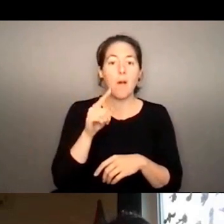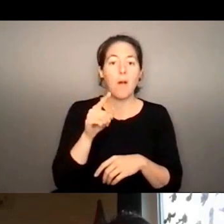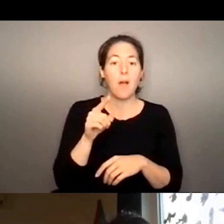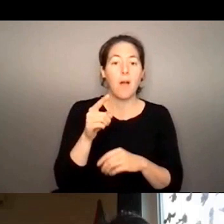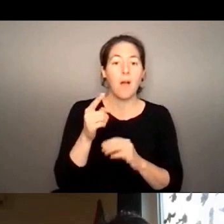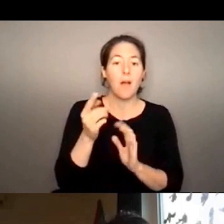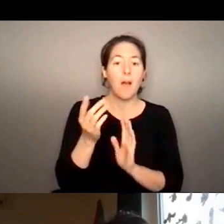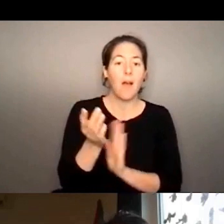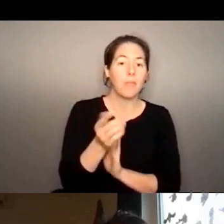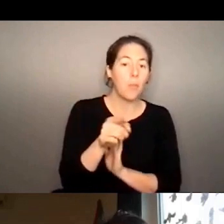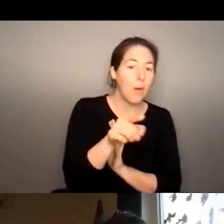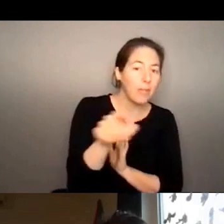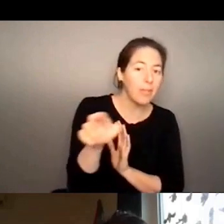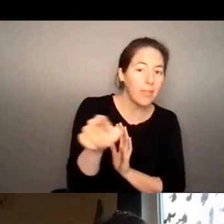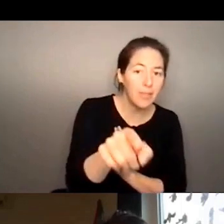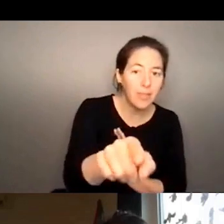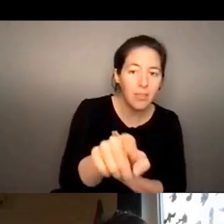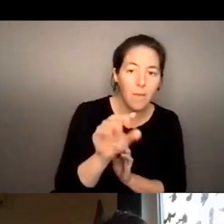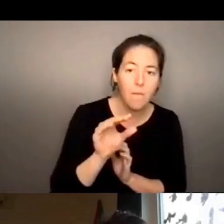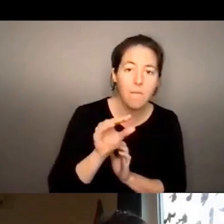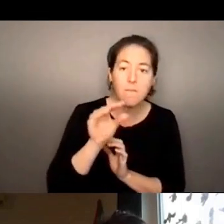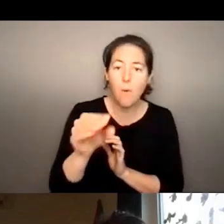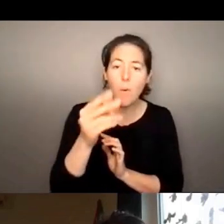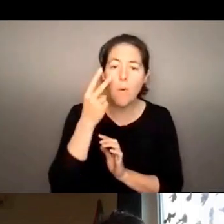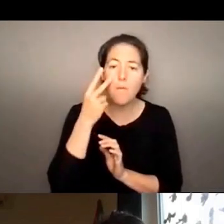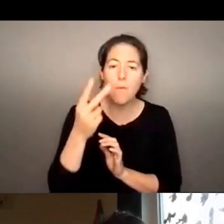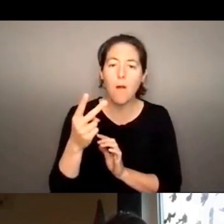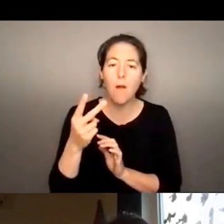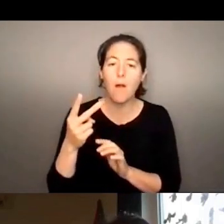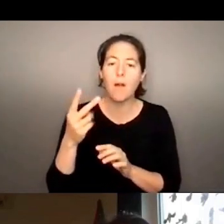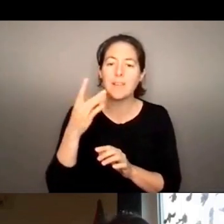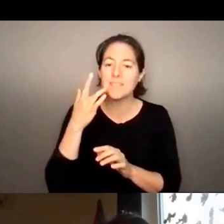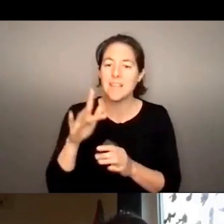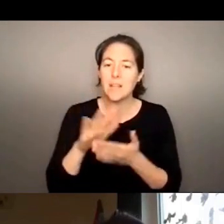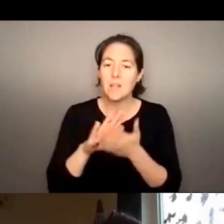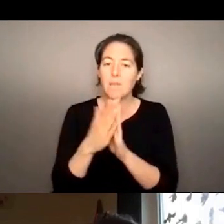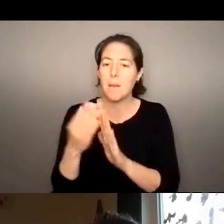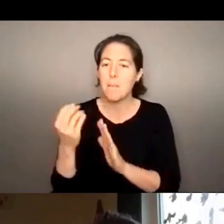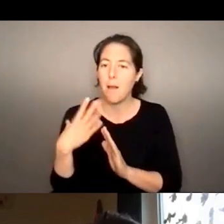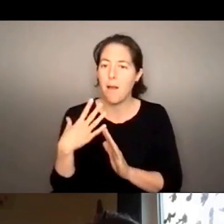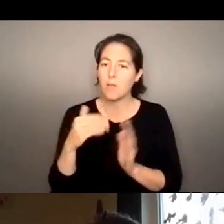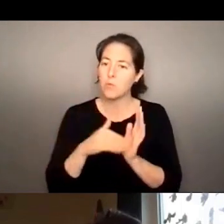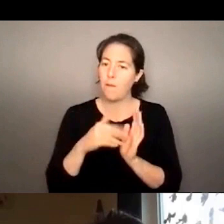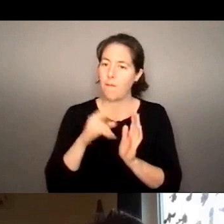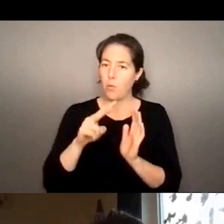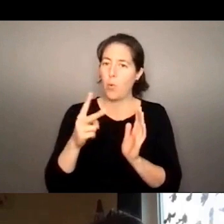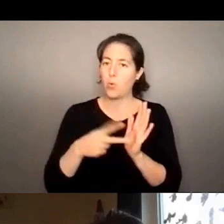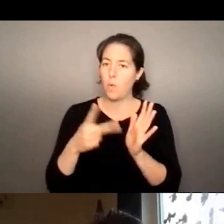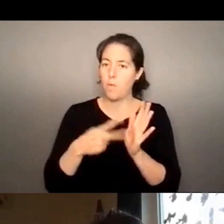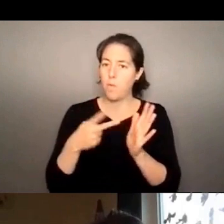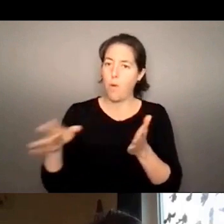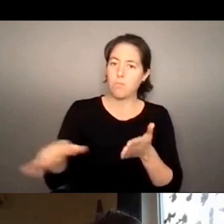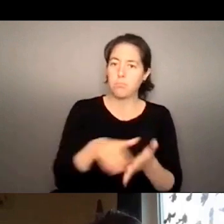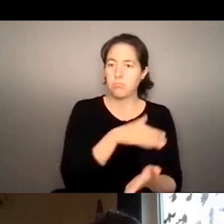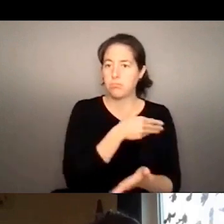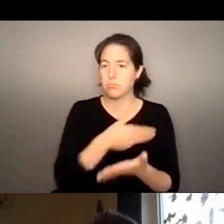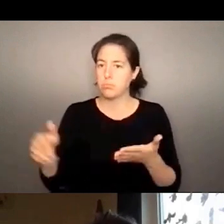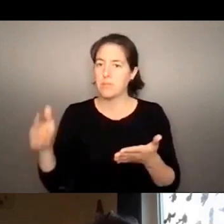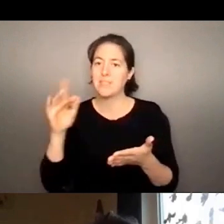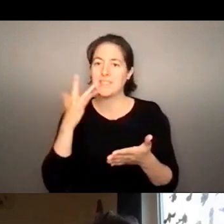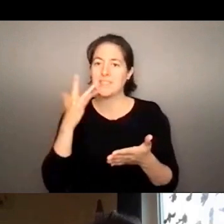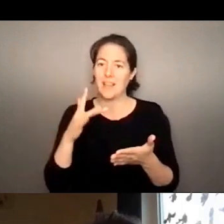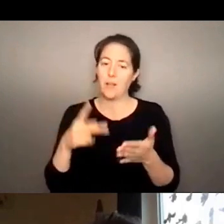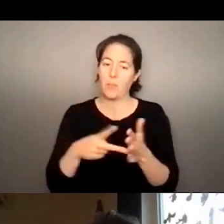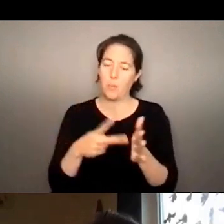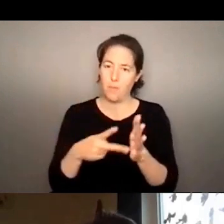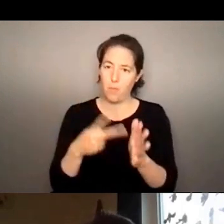la cire qui s'est solidifiée, là, qui est un peu plus blanche comme ça. Souvent, ça prend 2 couches de cire fondue pour faire un bon